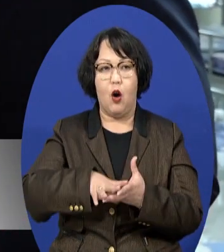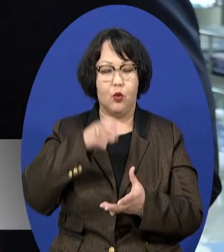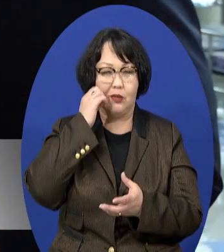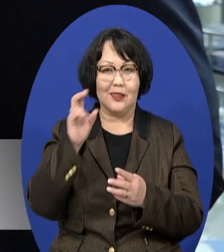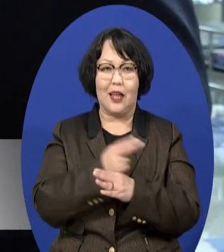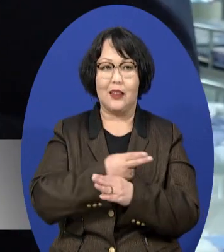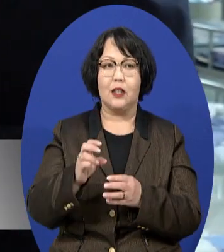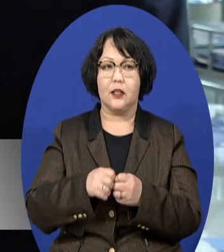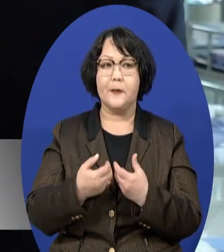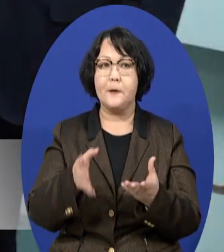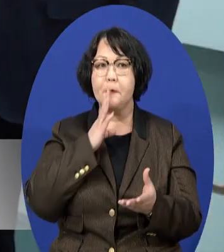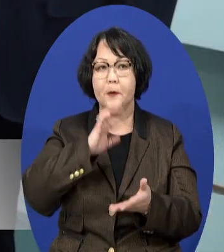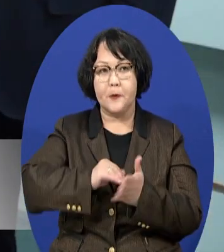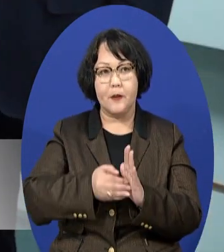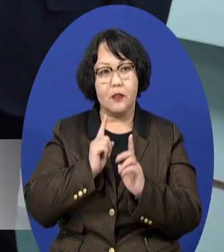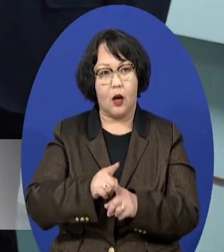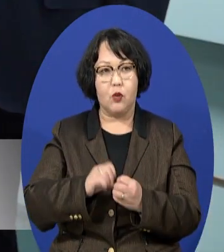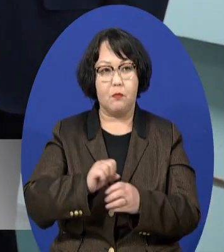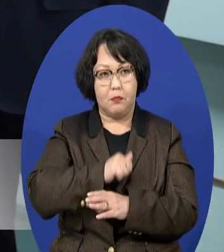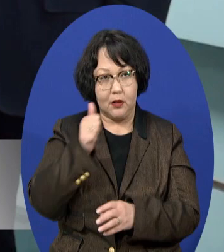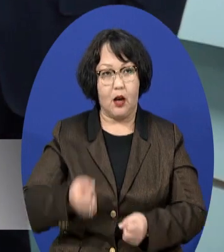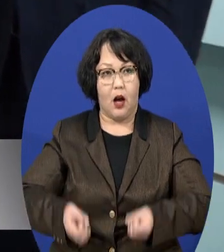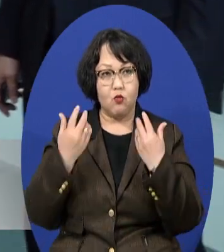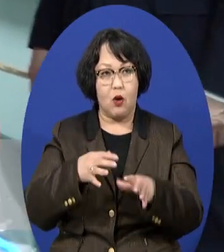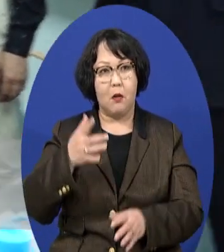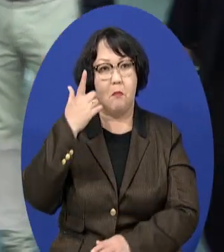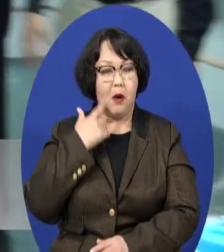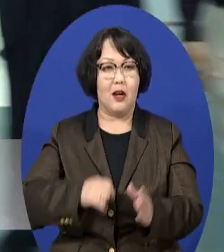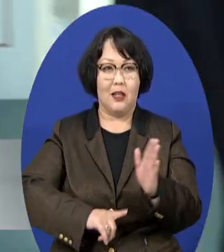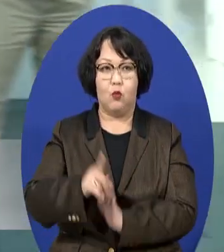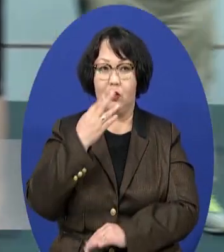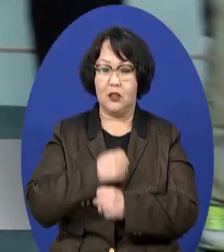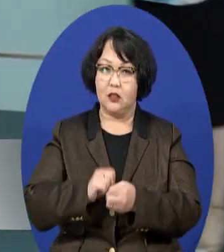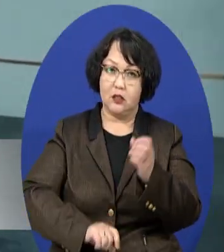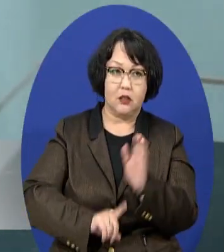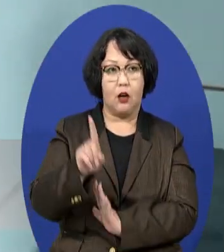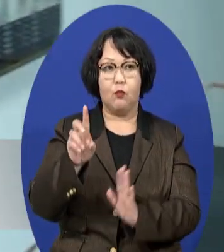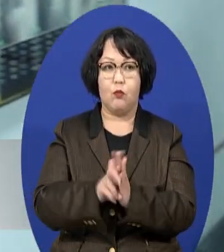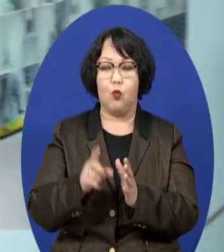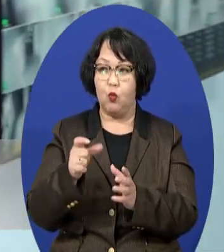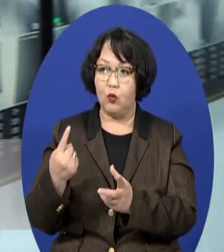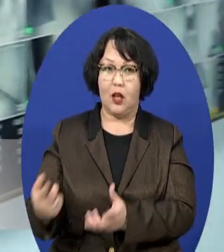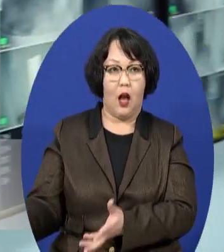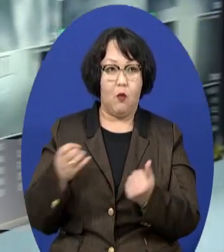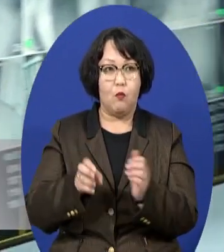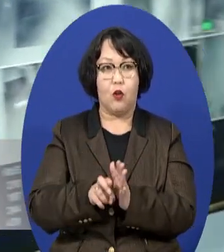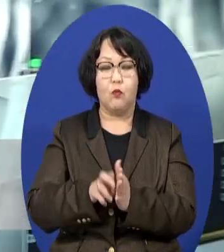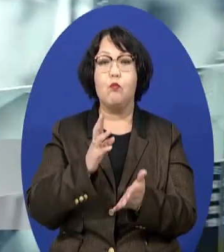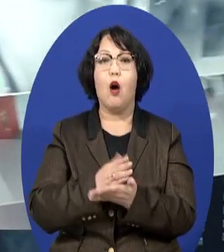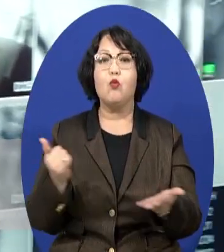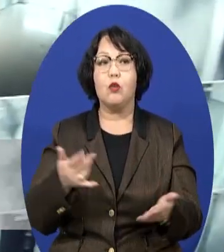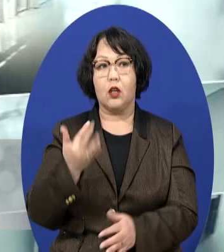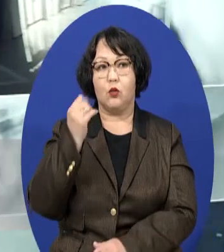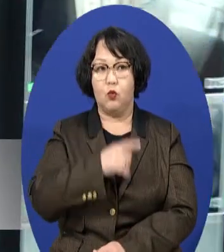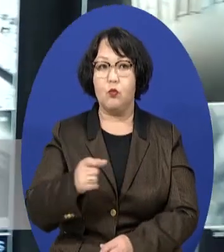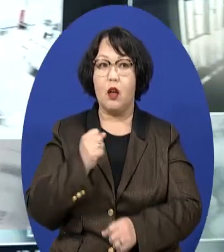явуу гэсэн шүү дээ. Тэр төлөвлөлтүүч яг одоо бэлэн гарсан уу? Маргаашнаас эхлээд үйл ажиллагаа явуулахад хүн авлаж явах үед хүн хүч бэлэн одоогийн хэдэн хүн